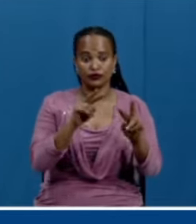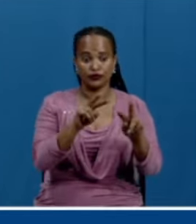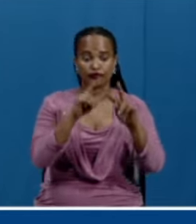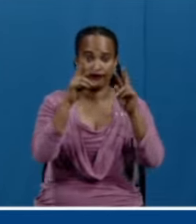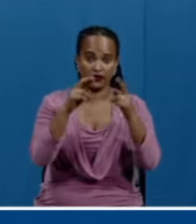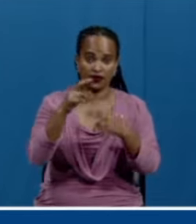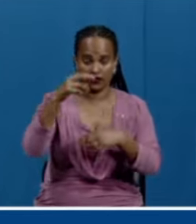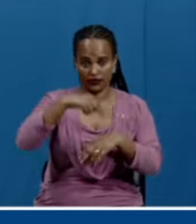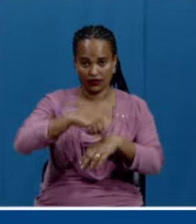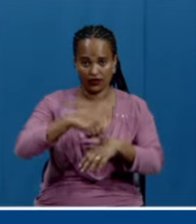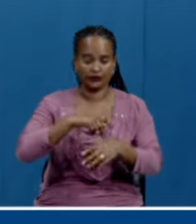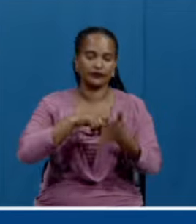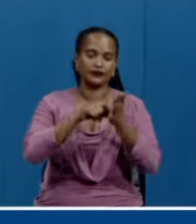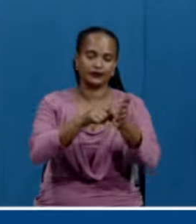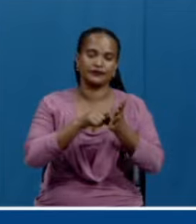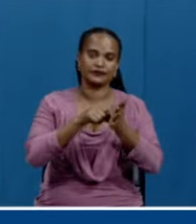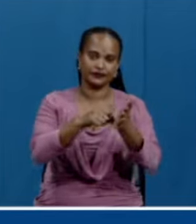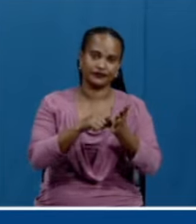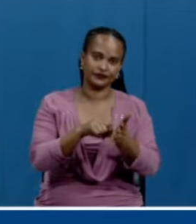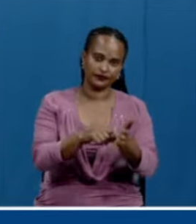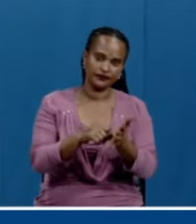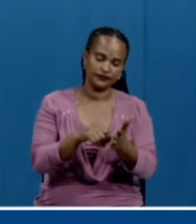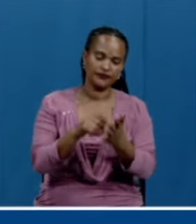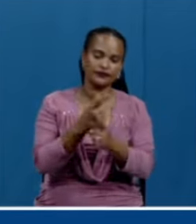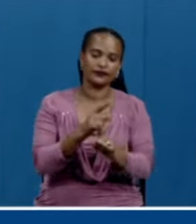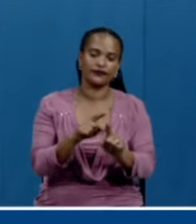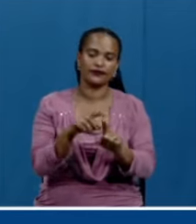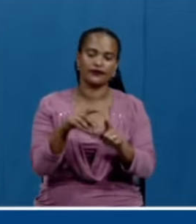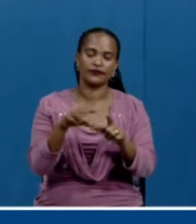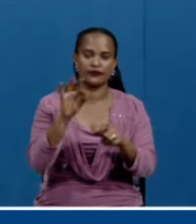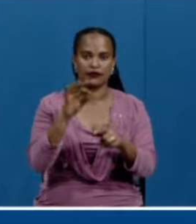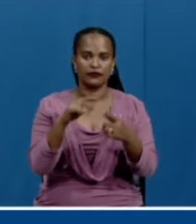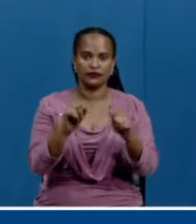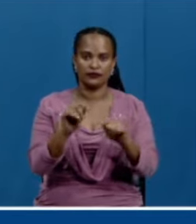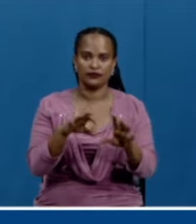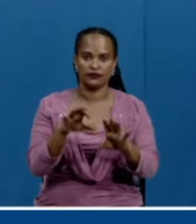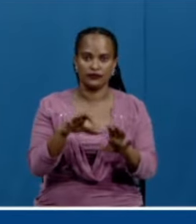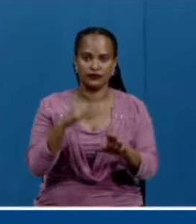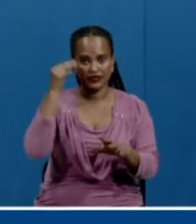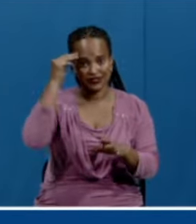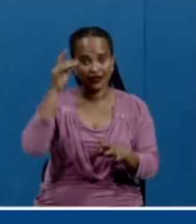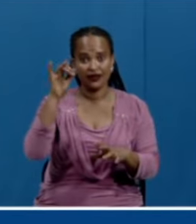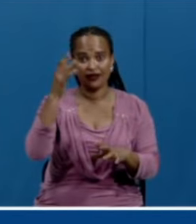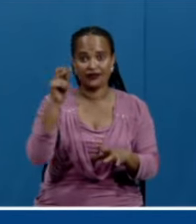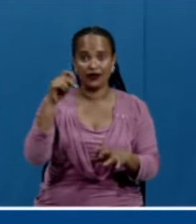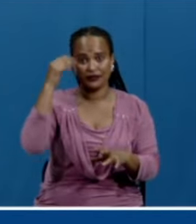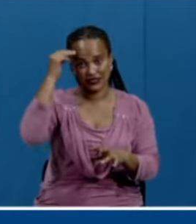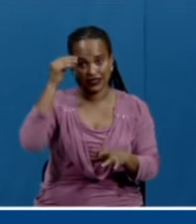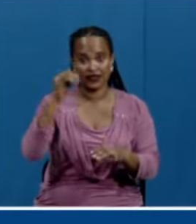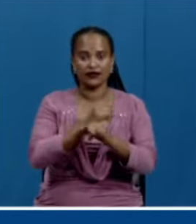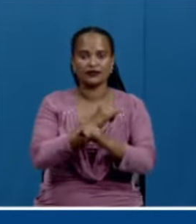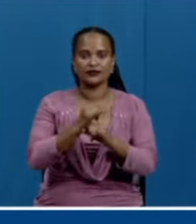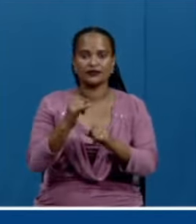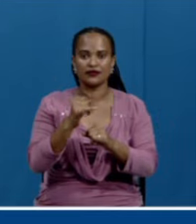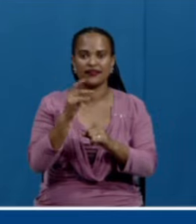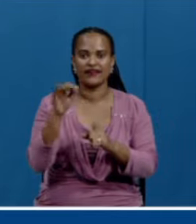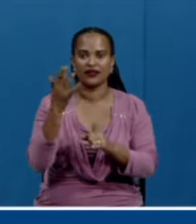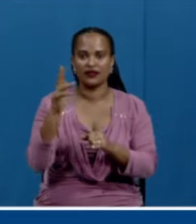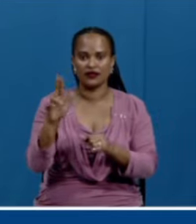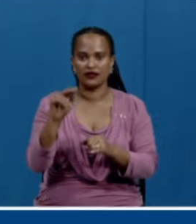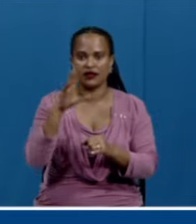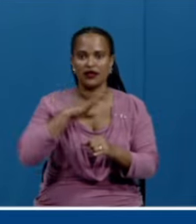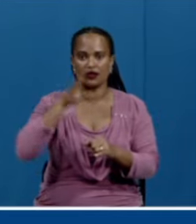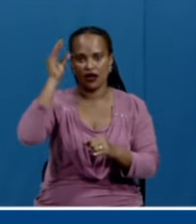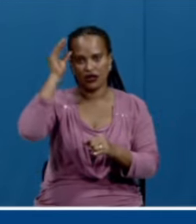فيدرال تكالاتنا تصححفنا مفتحنا مركب نغورو نغر الله مينستر ديتا مينستر اندستري فيدر اي ايت